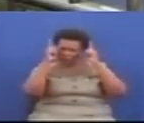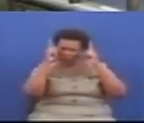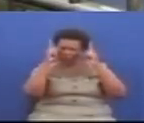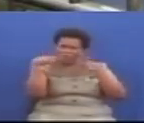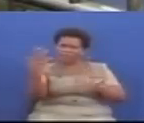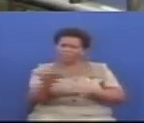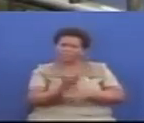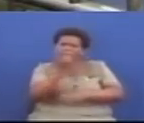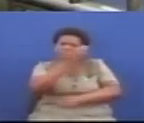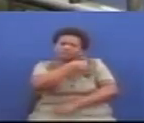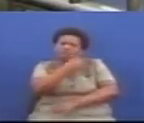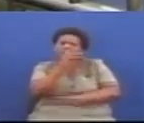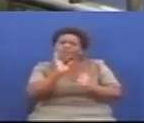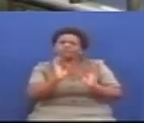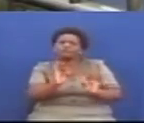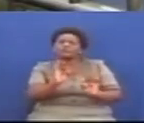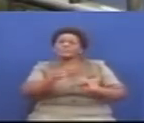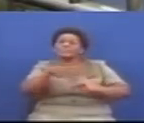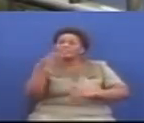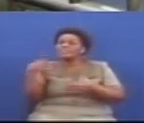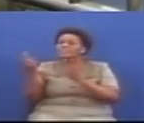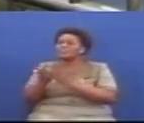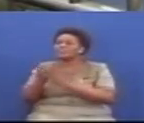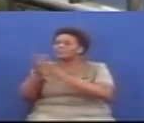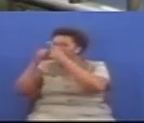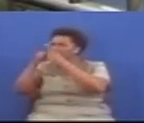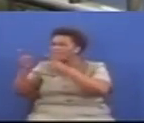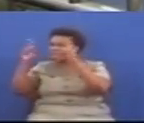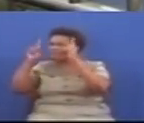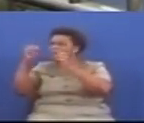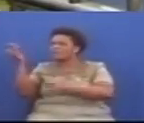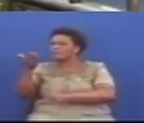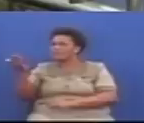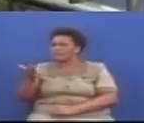vizuri zaidi kama ambavyo vyuo vingine 54 vinapata huduma.